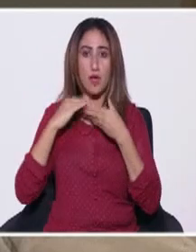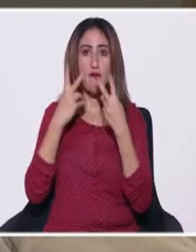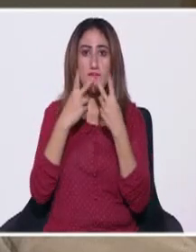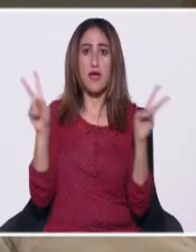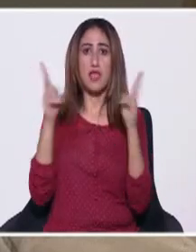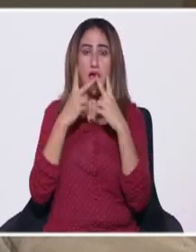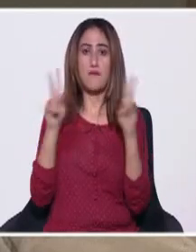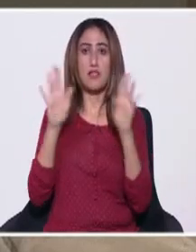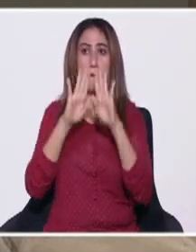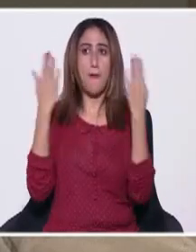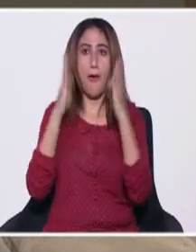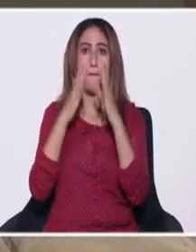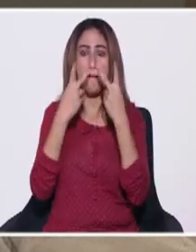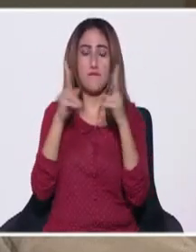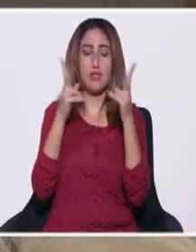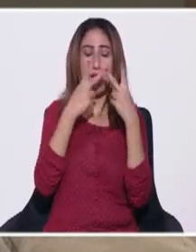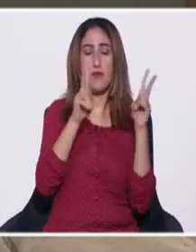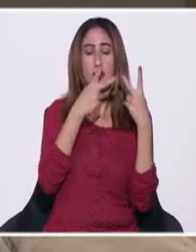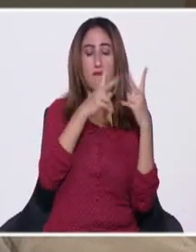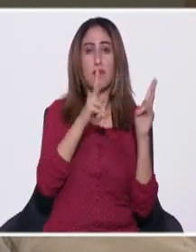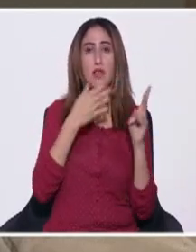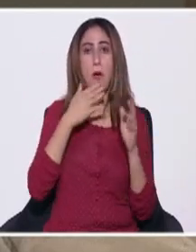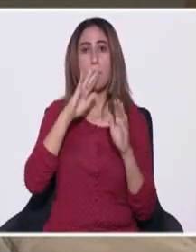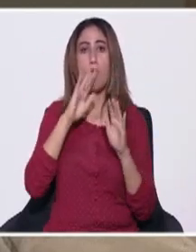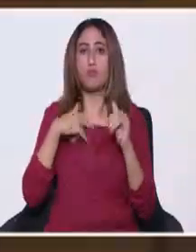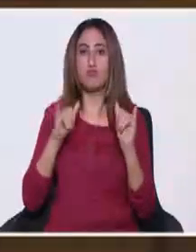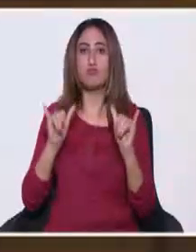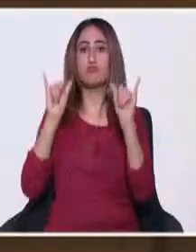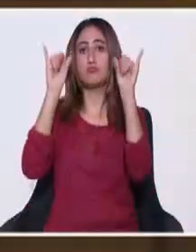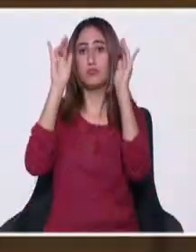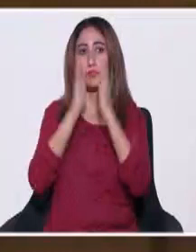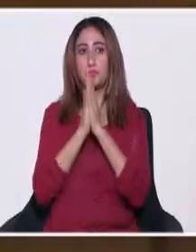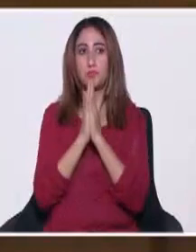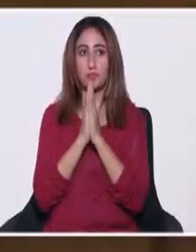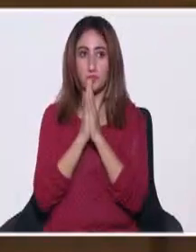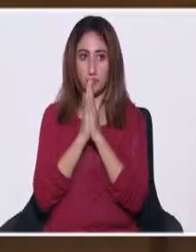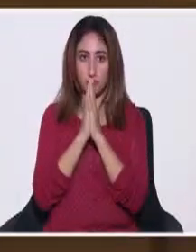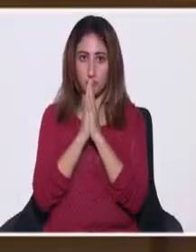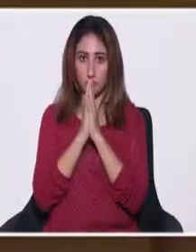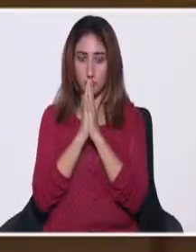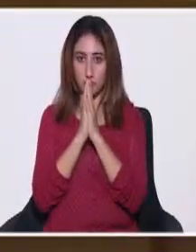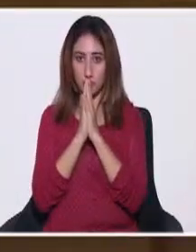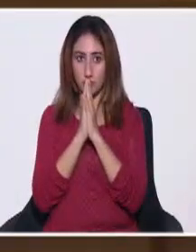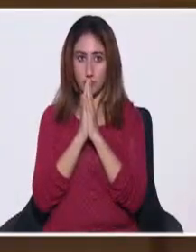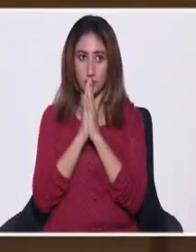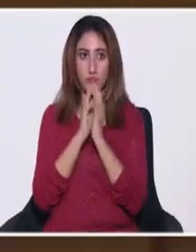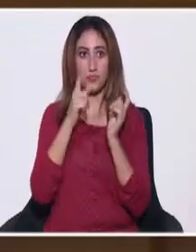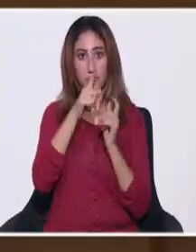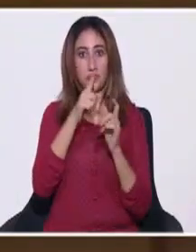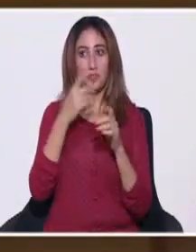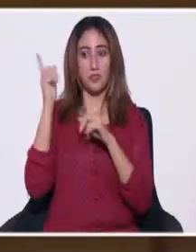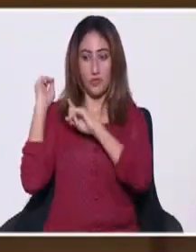من عنده الأبواب وتنطلق، ينطلق رضا عبد السلام. أكيد الفترة دي والمراحل دي كلها فيها حكايات